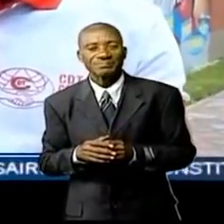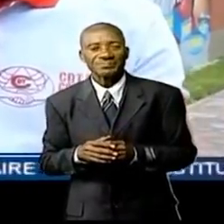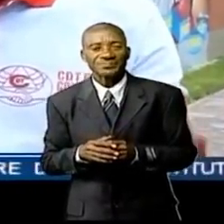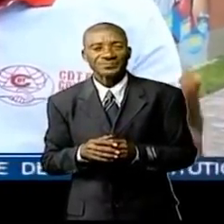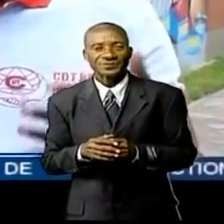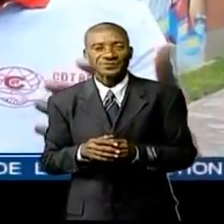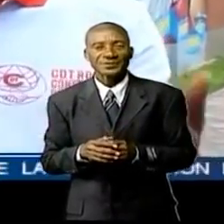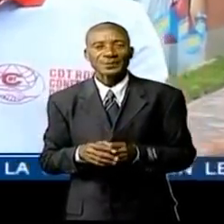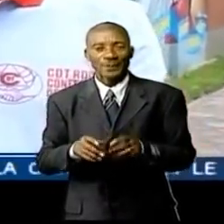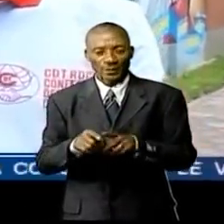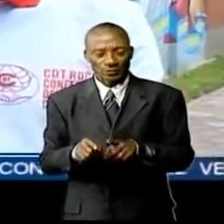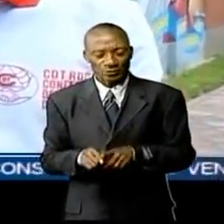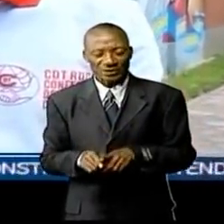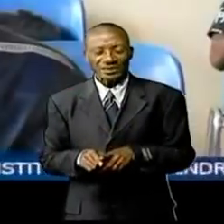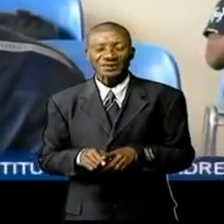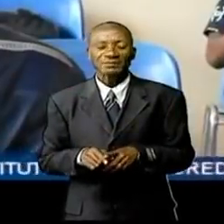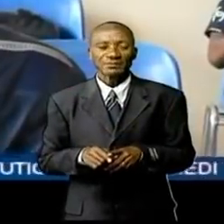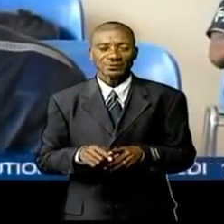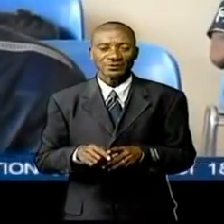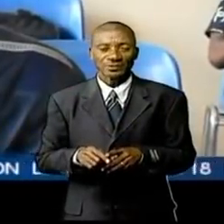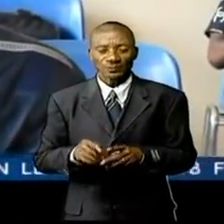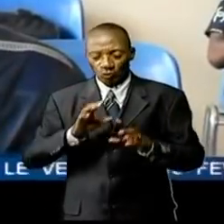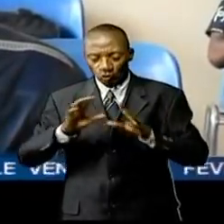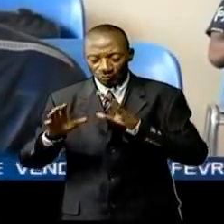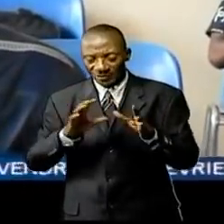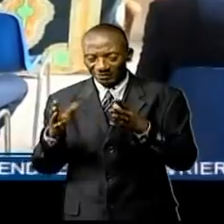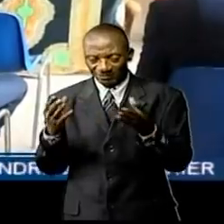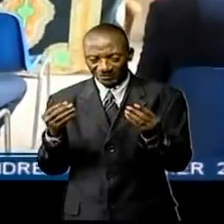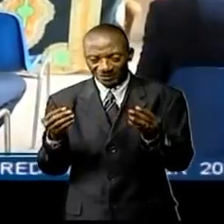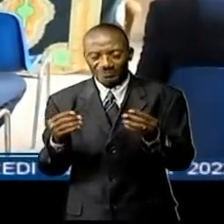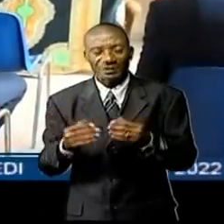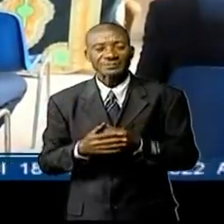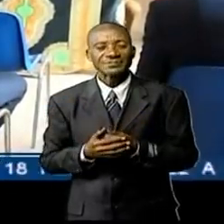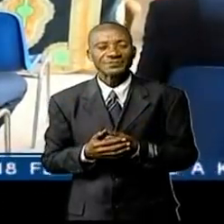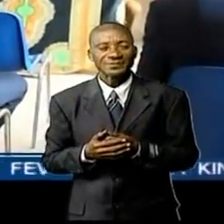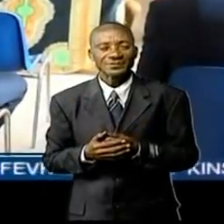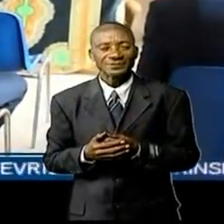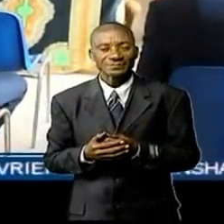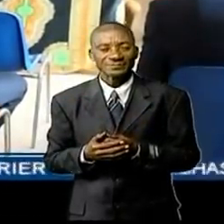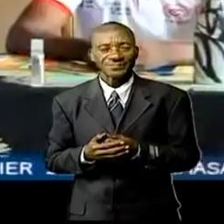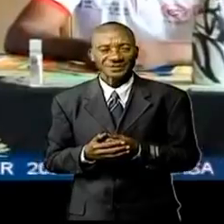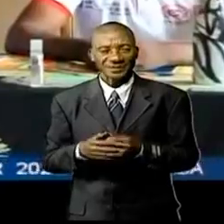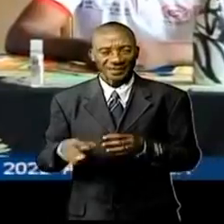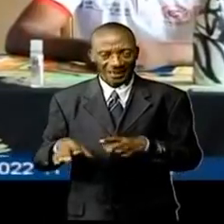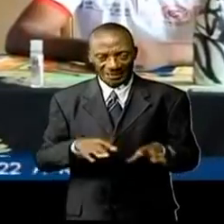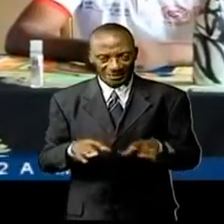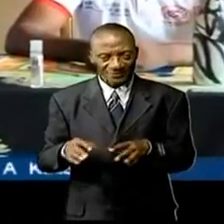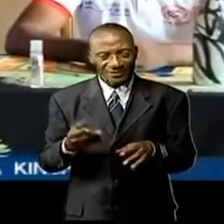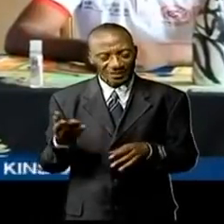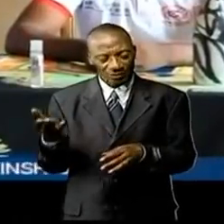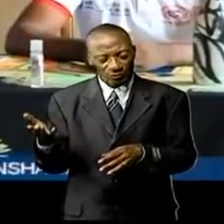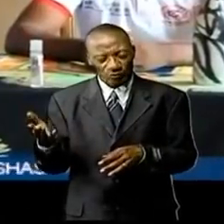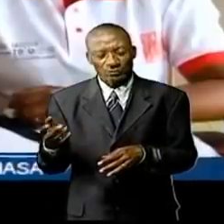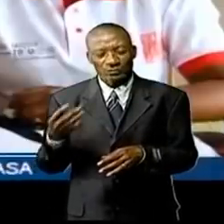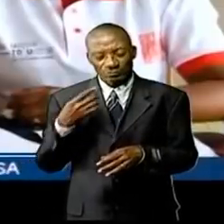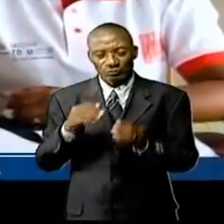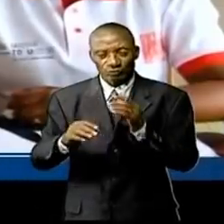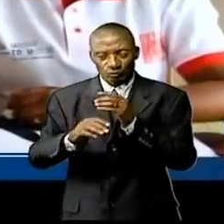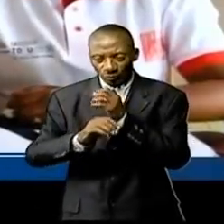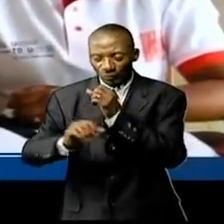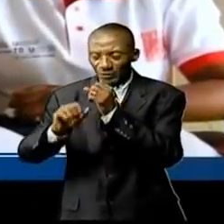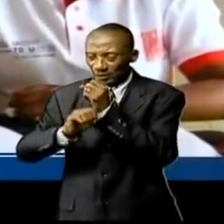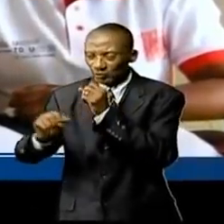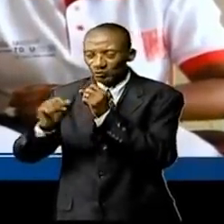centre de santé, avec ton employeur. Ces activités de la CDT visent la sensibilisation de la jeunesse congolaise sur l'importance